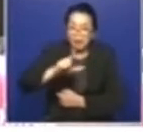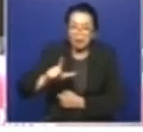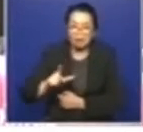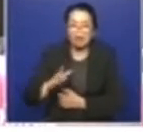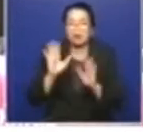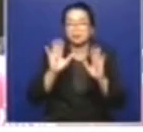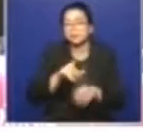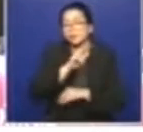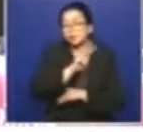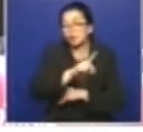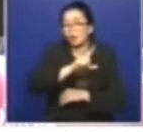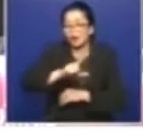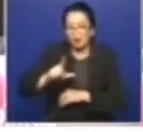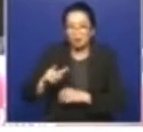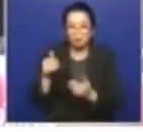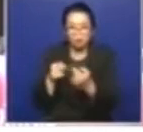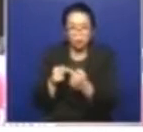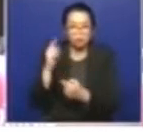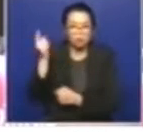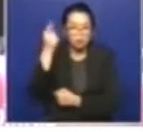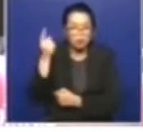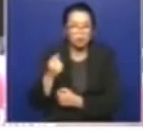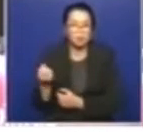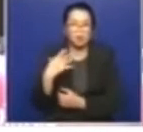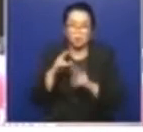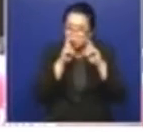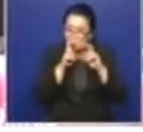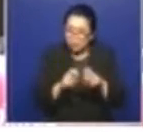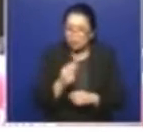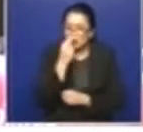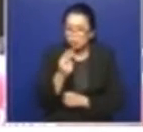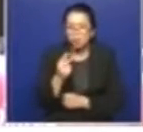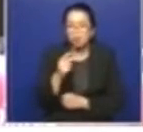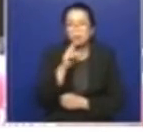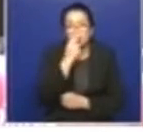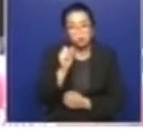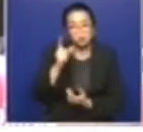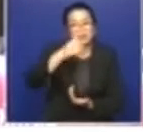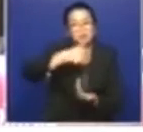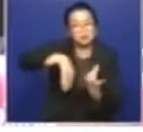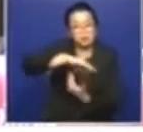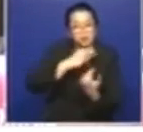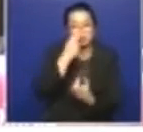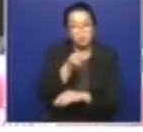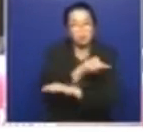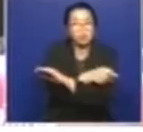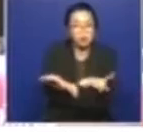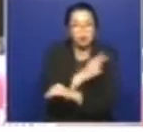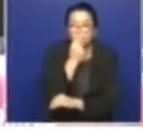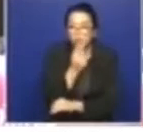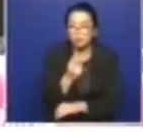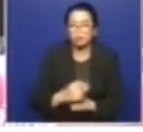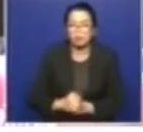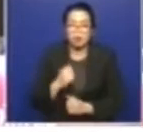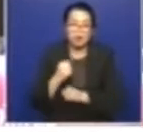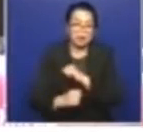านนะการท่องเที่ยวนะเขาไปวิจัยแล้วท่านไปดูสภาพเศรษฐกิจจุลภาคที่ภูเก็ตทุกปีที่